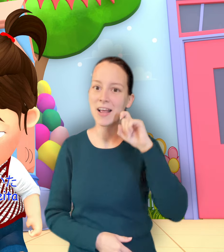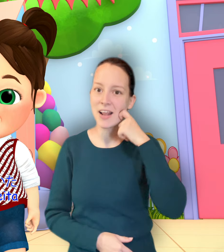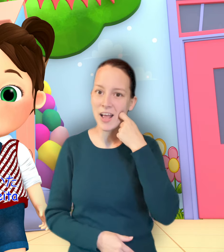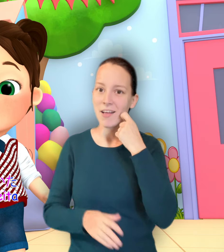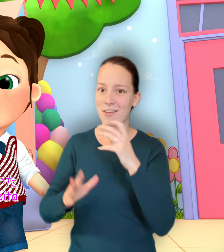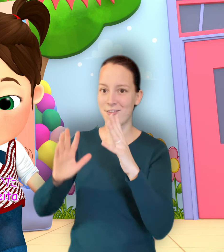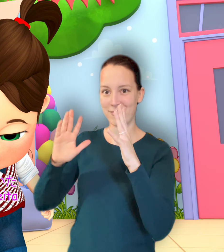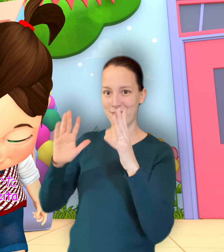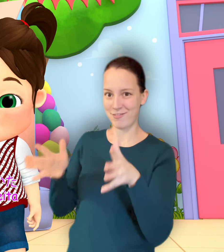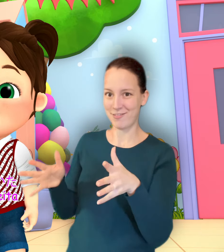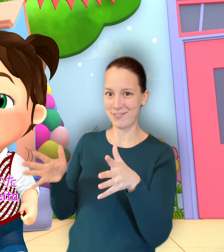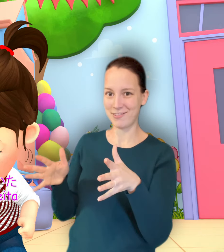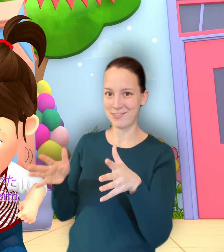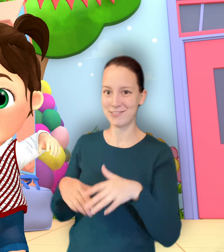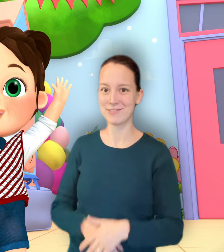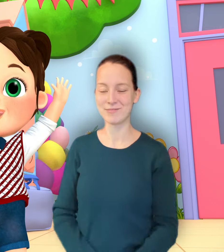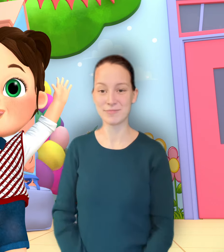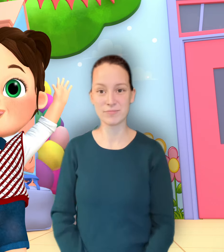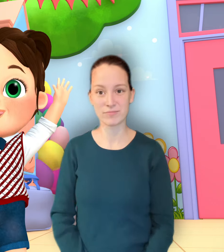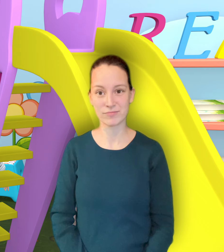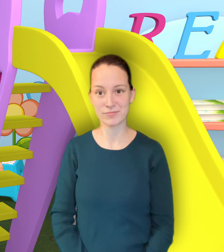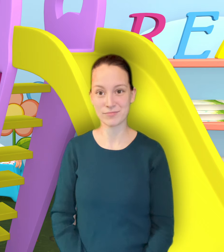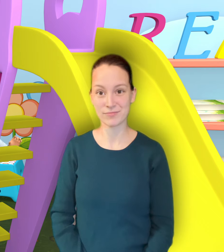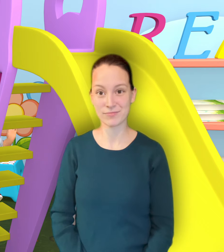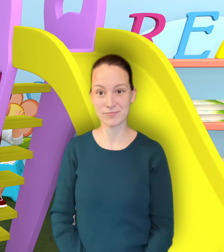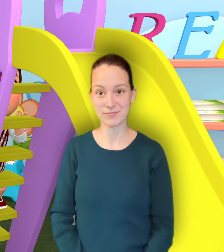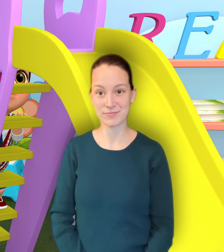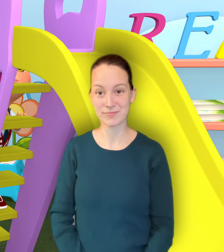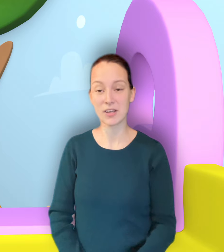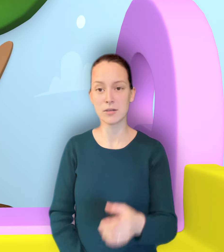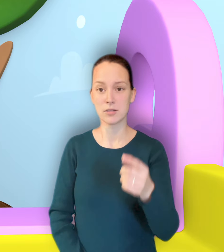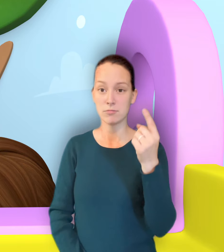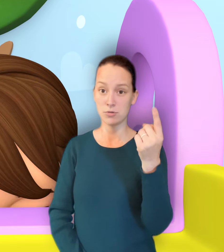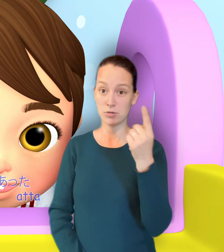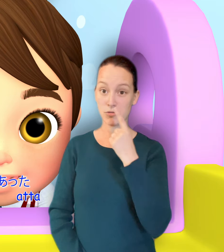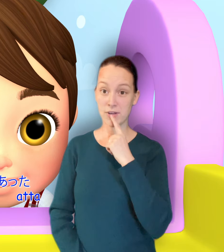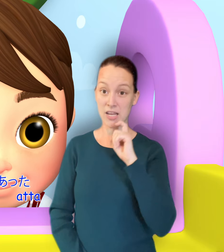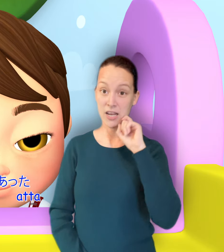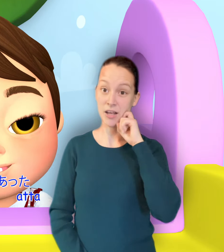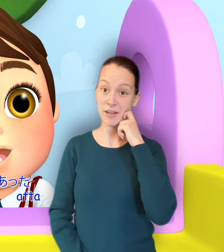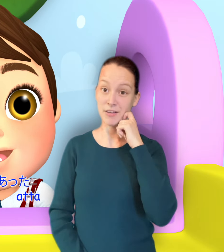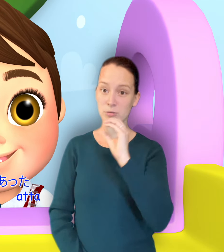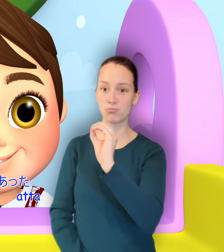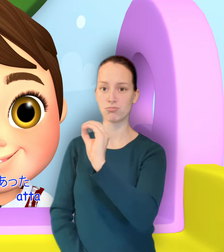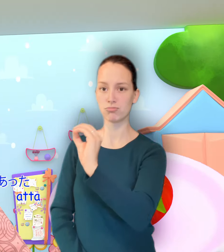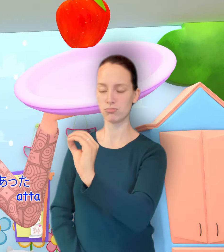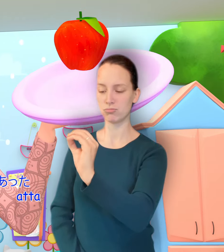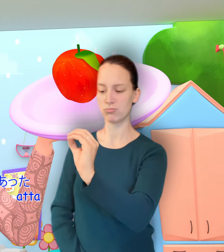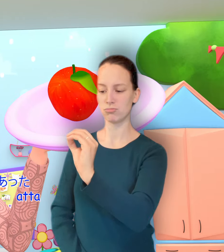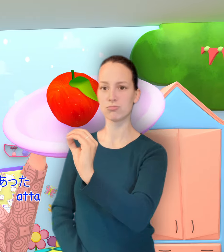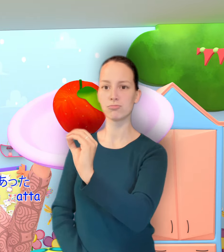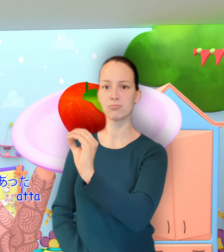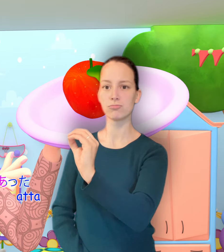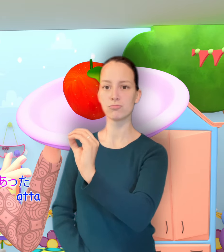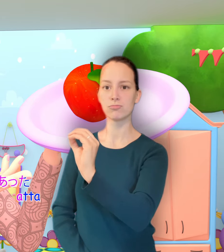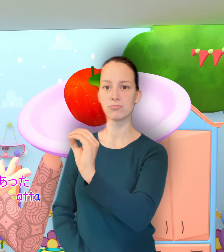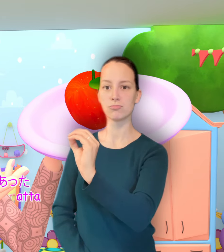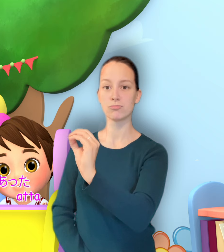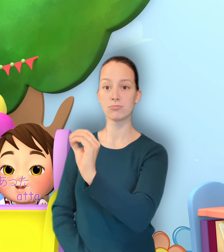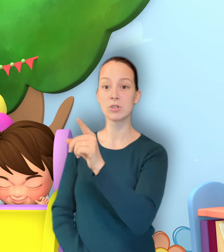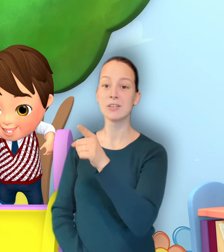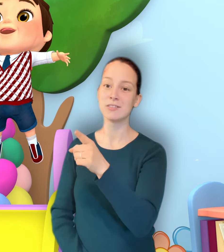1つ残っていたお皿にりんごが1つあっ